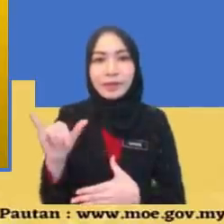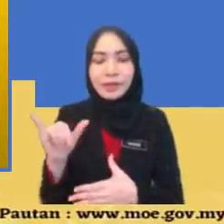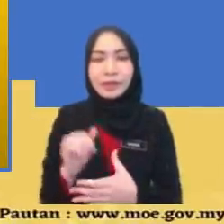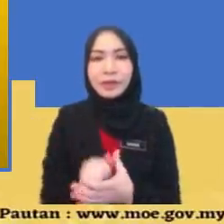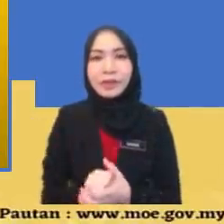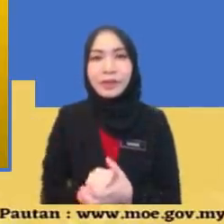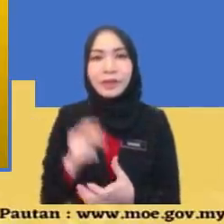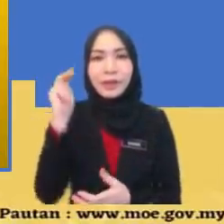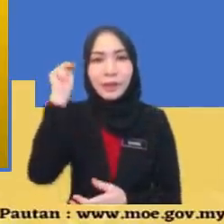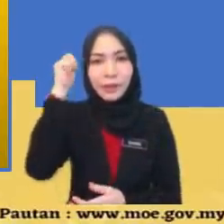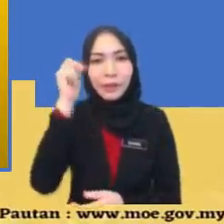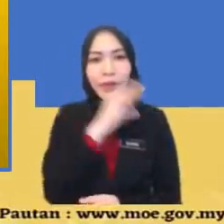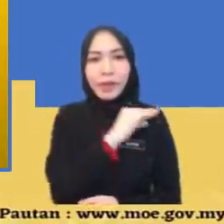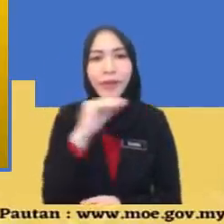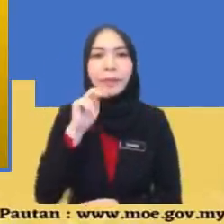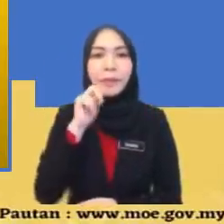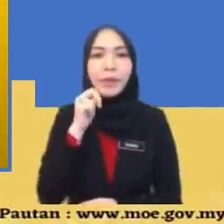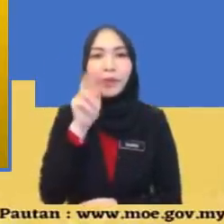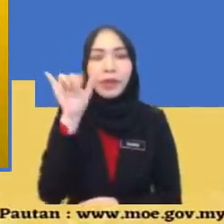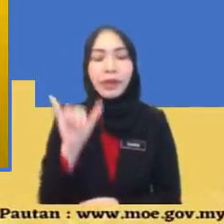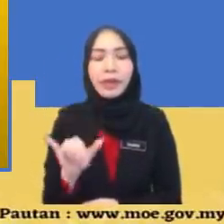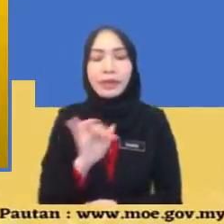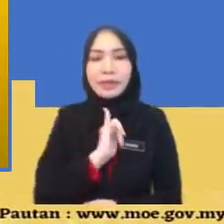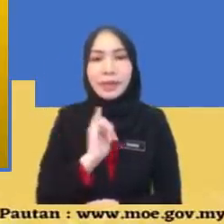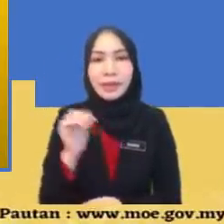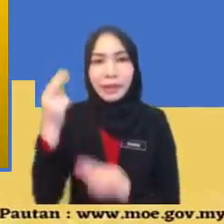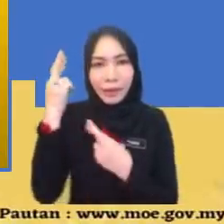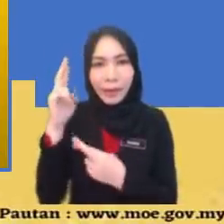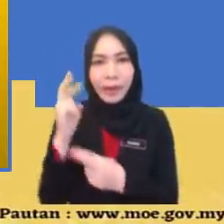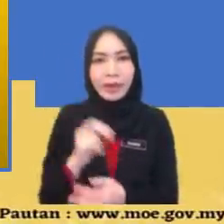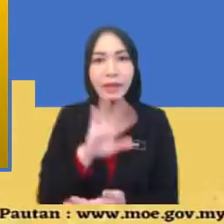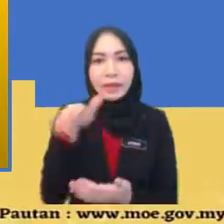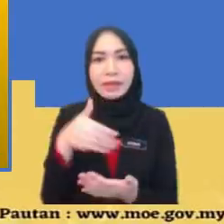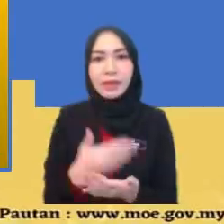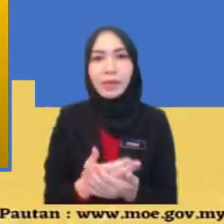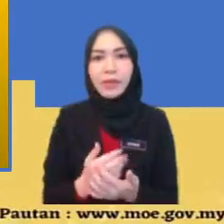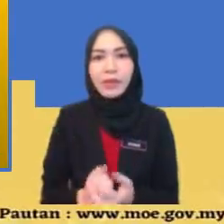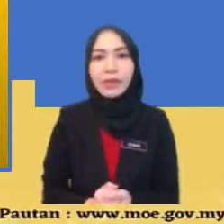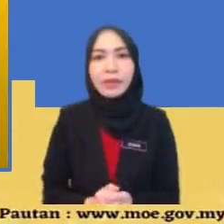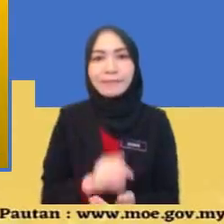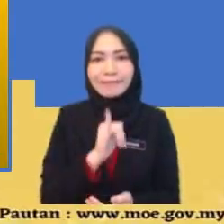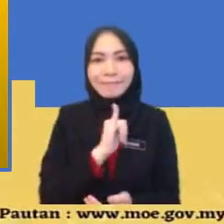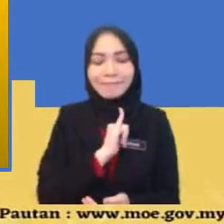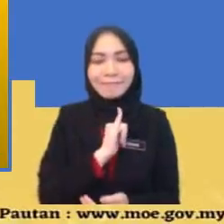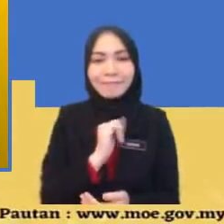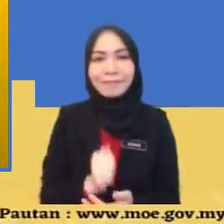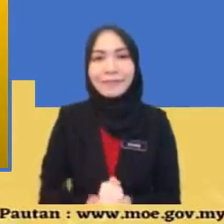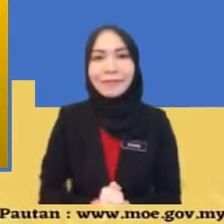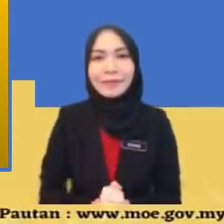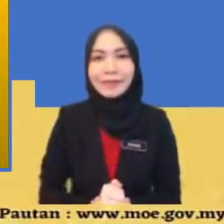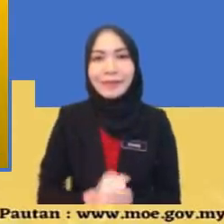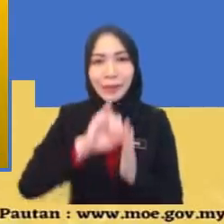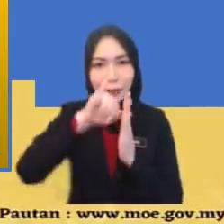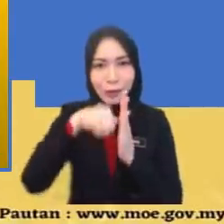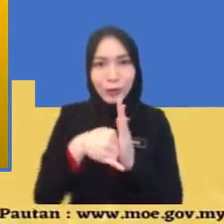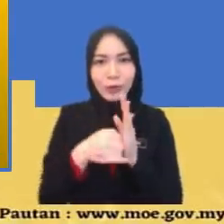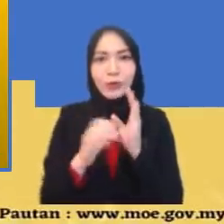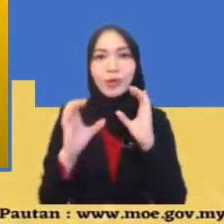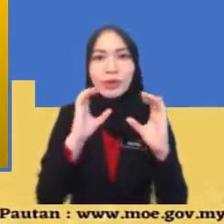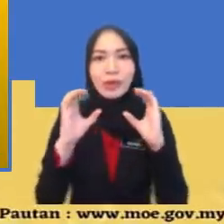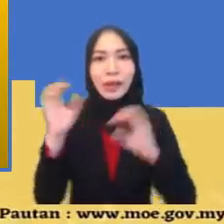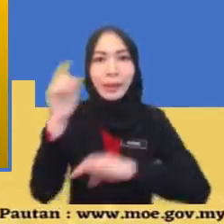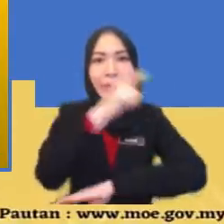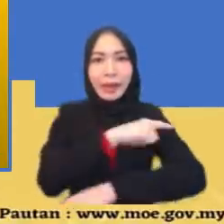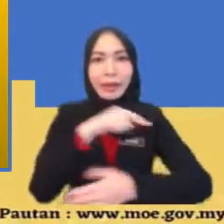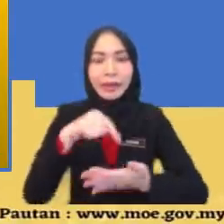nelpon pohon yang dihormati sekalian saya bisa mhari binani Man tidak pernah cara anda pada hari ini